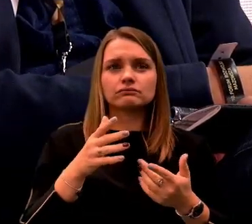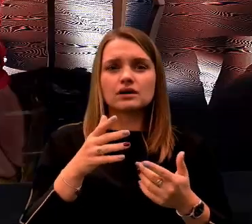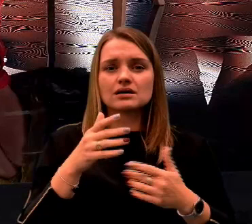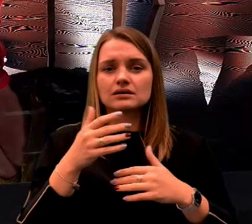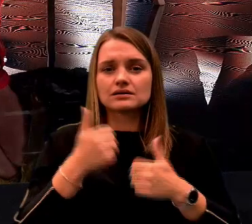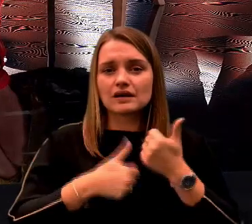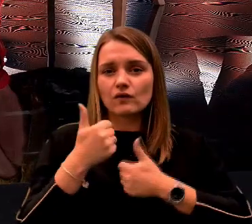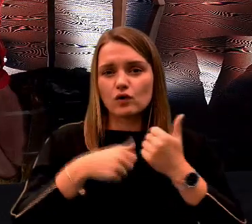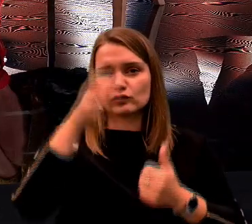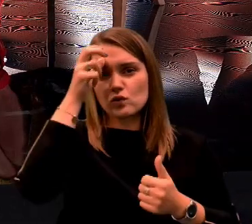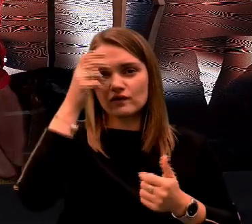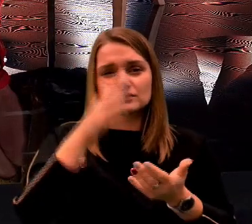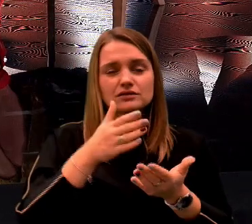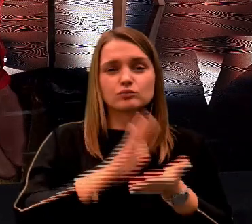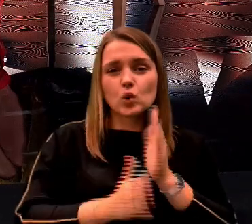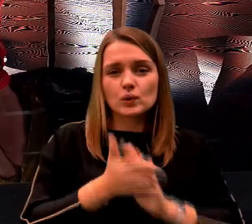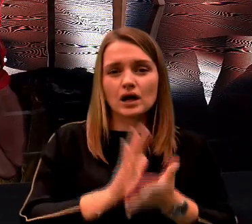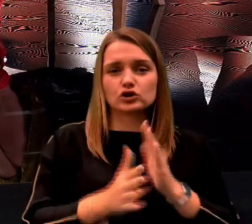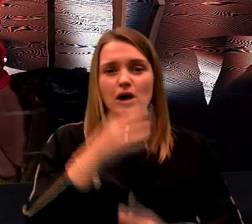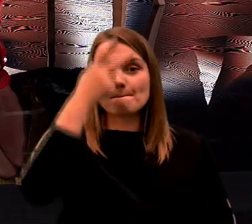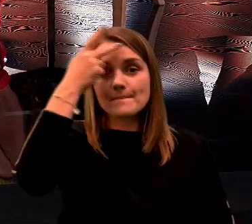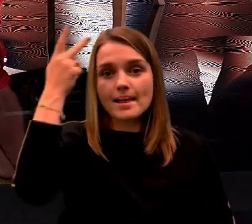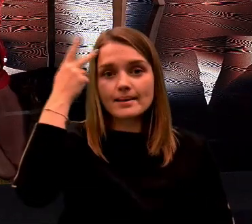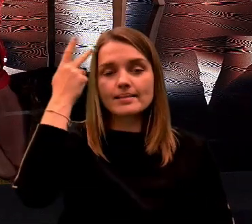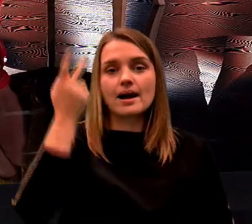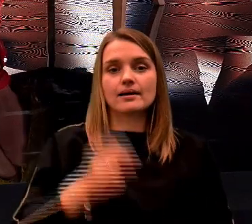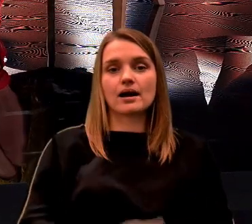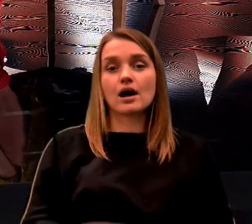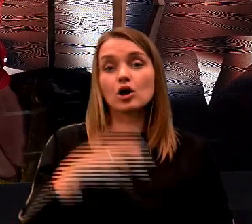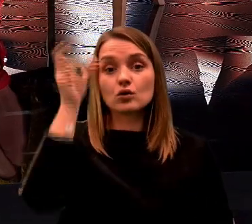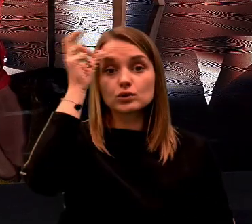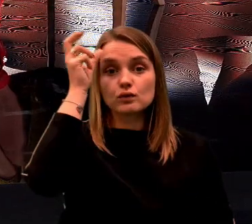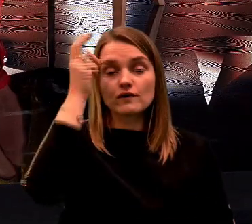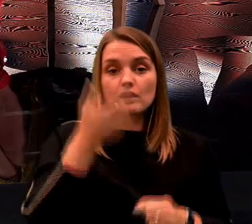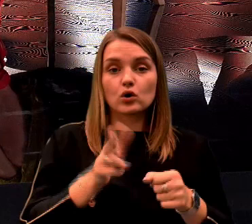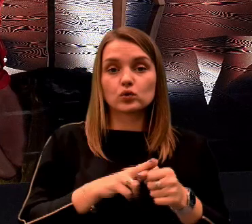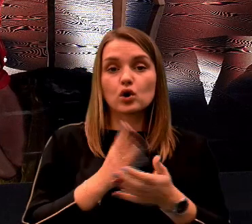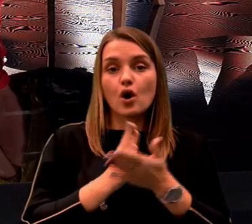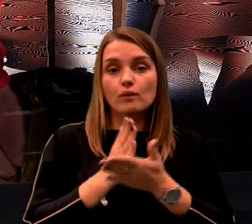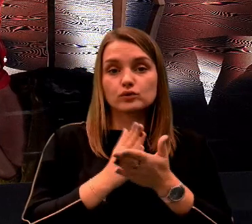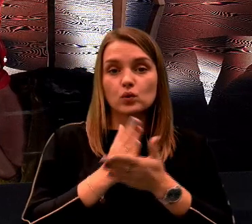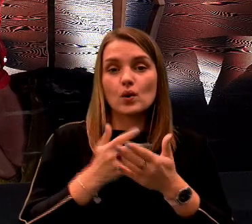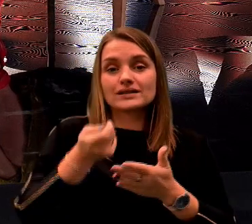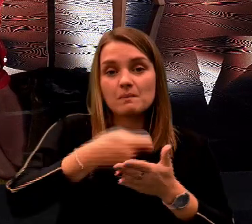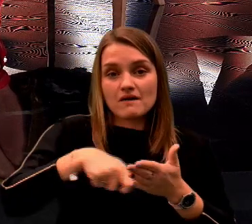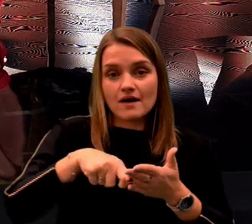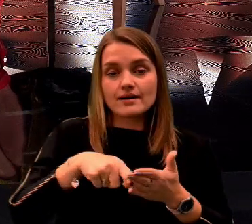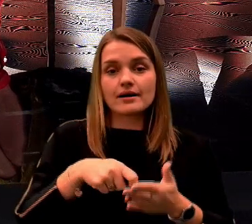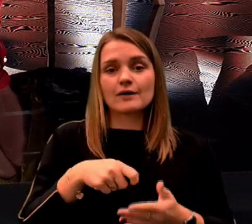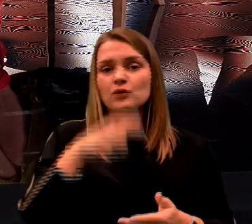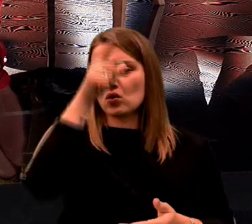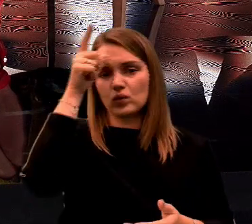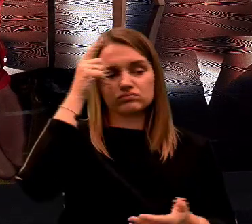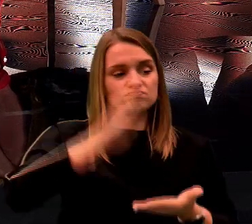do sprzątacza, do pielęgniarki, do, nie wiem, człowieka, który obsługuje spawarkę, ludzie odnoszą się z